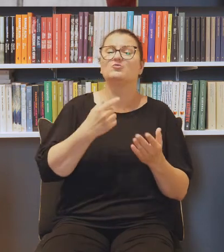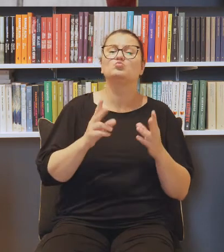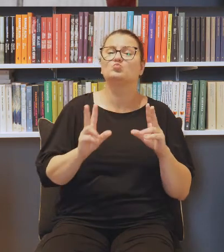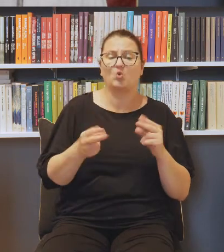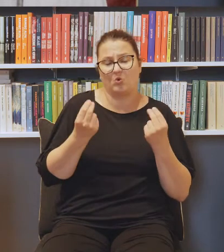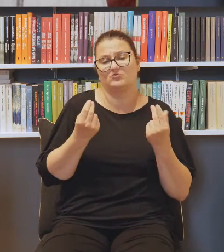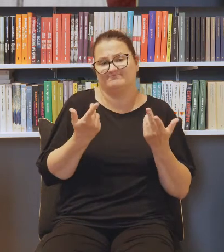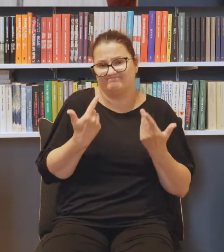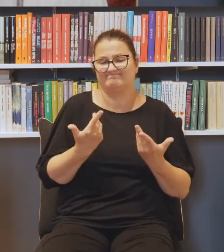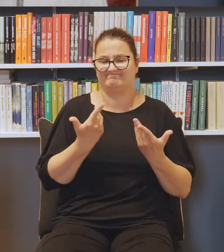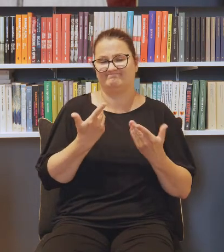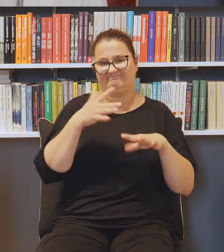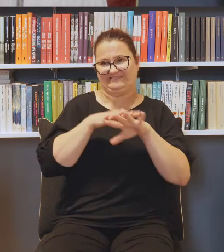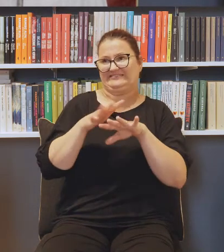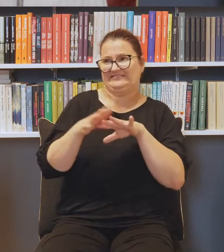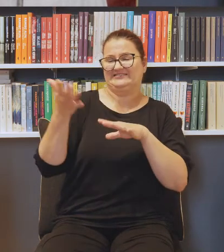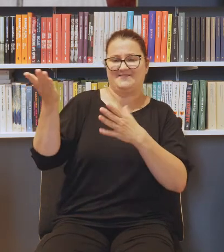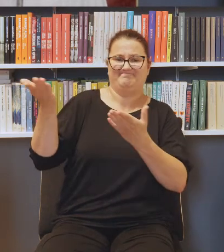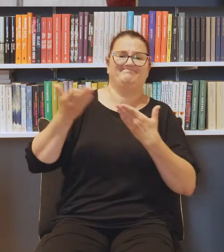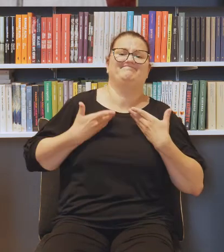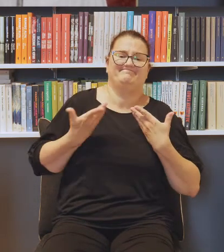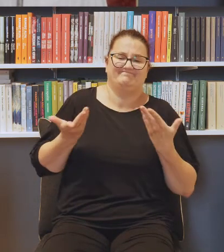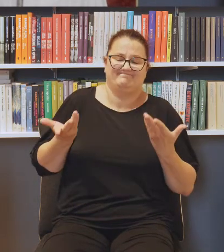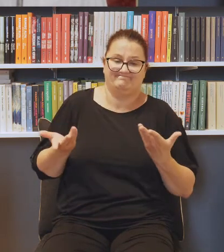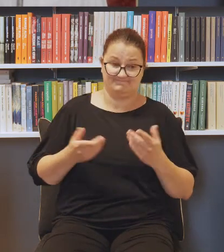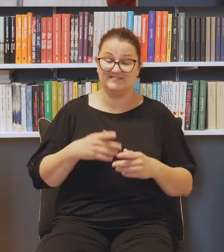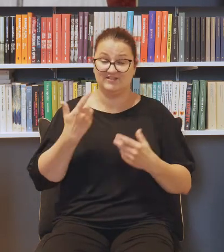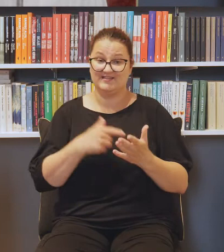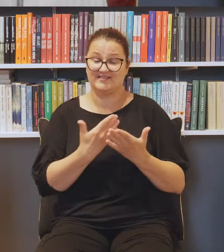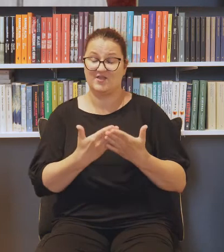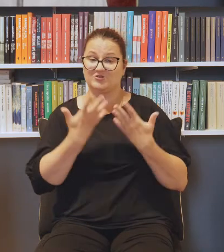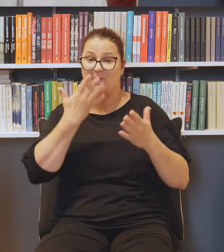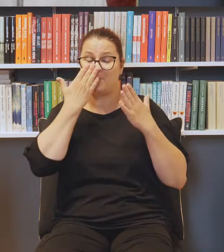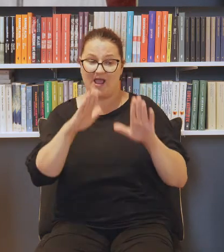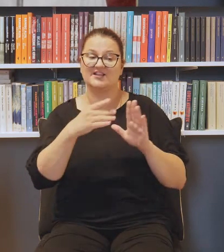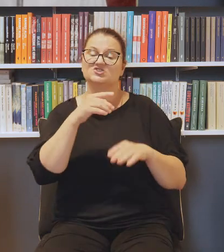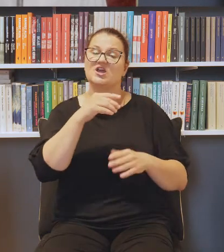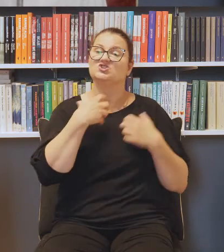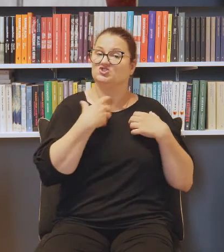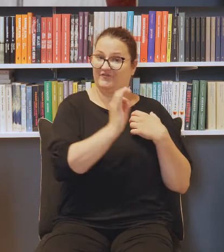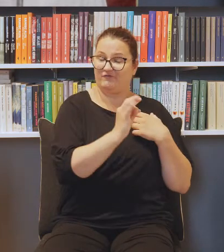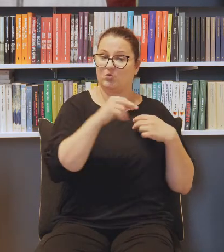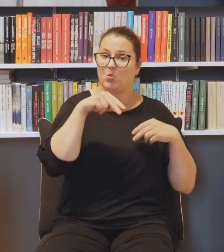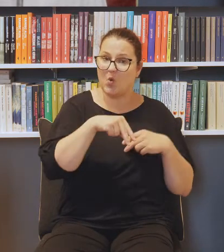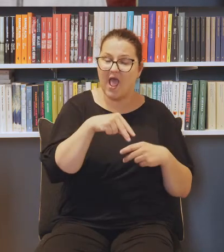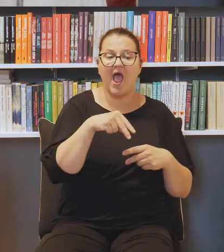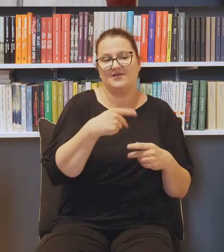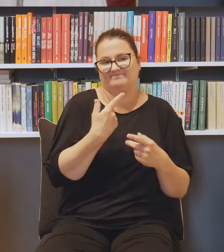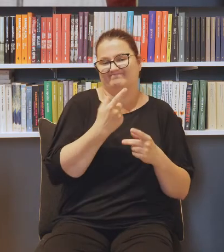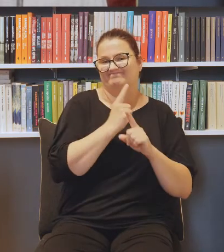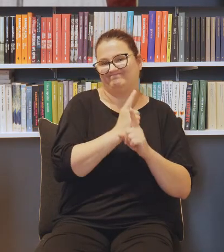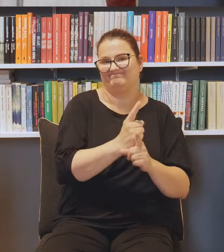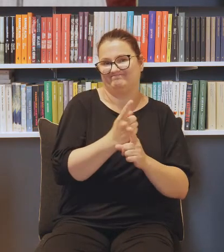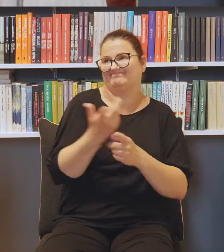takich uwarunkowań systemowych. I tu chciałem pokazać, że życie właśnie Uli jest bardzo zależne od tego, jak od